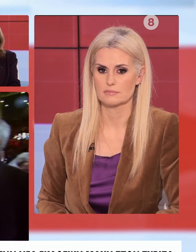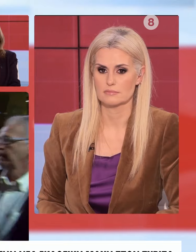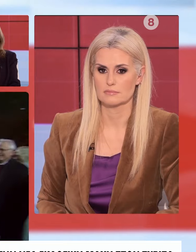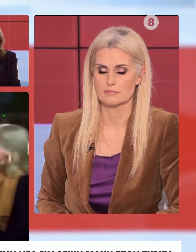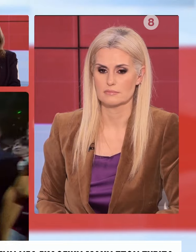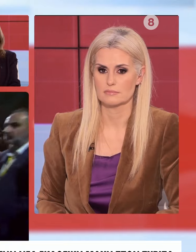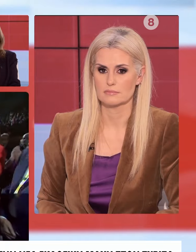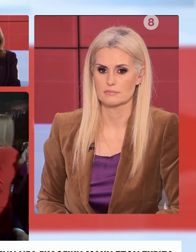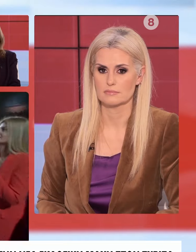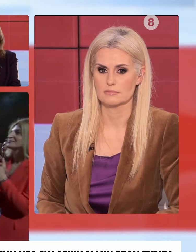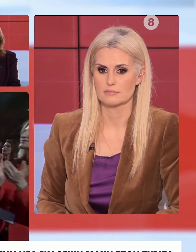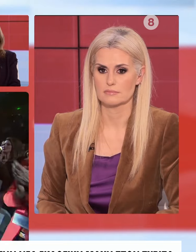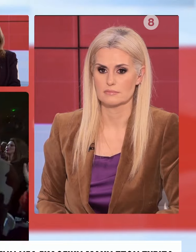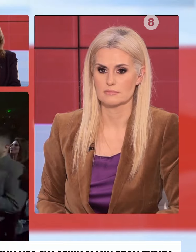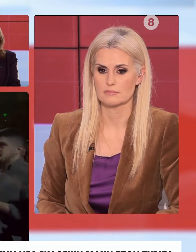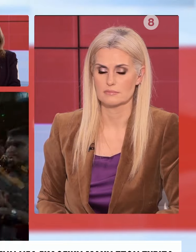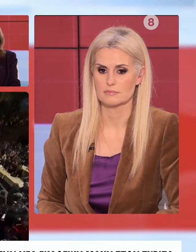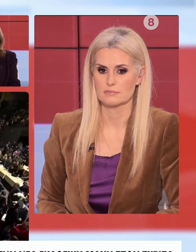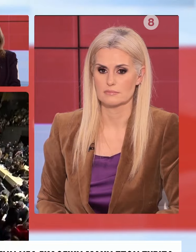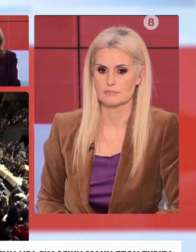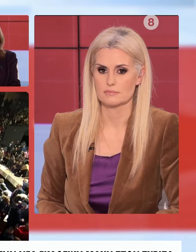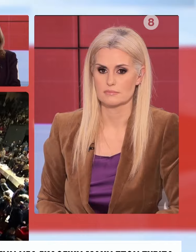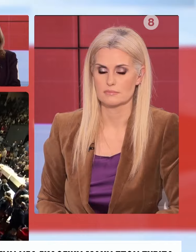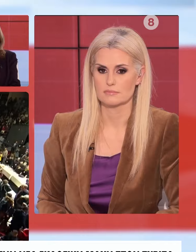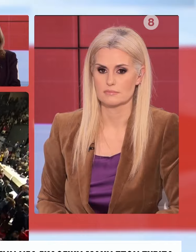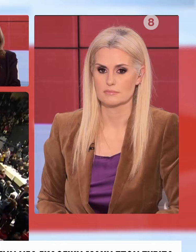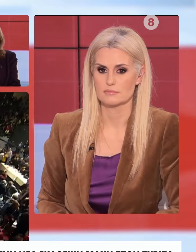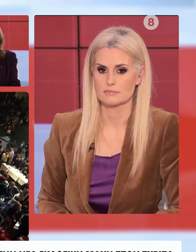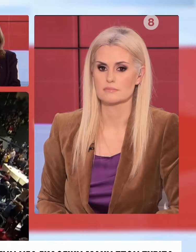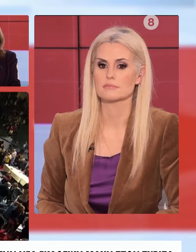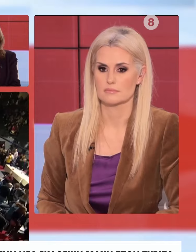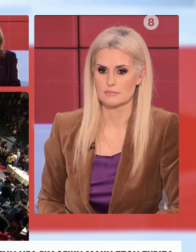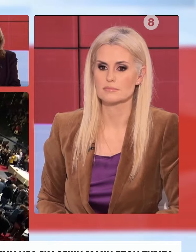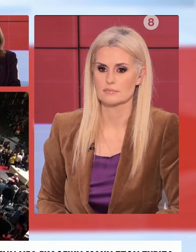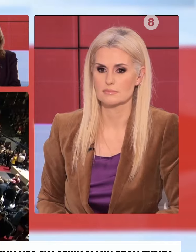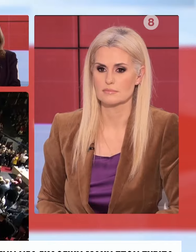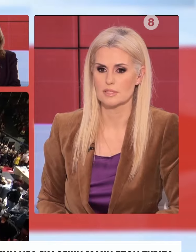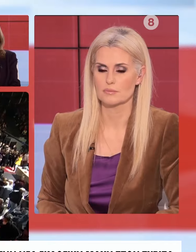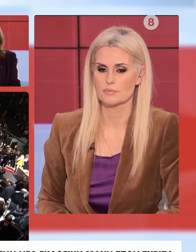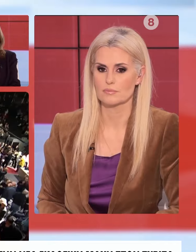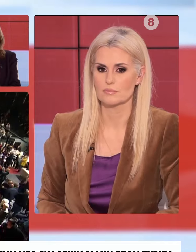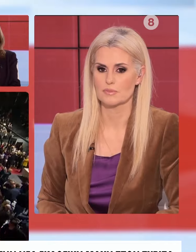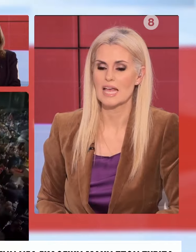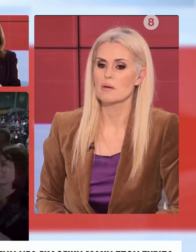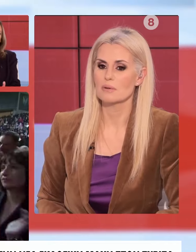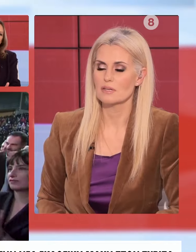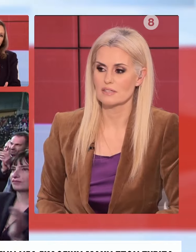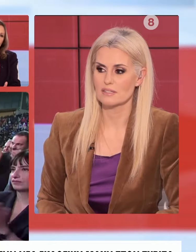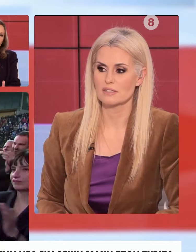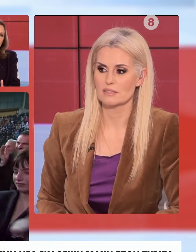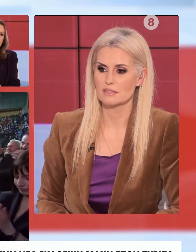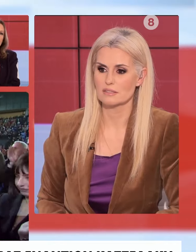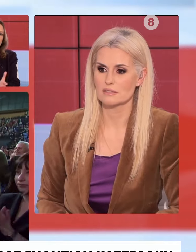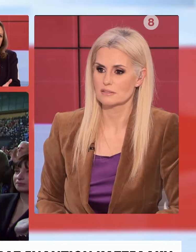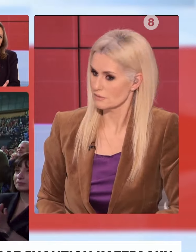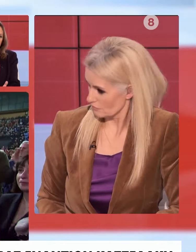Αλλά δεν υπάρχει κάτι πραγματικά σοβαρό. Δηλαδή, με τους δύο είμαστε. Θα είναι μονομαχία μέχρι τελικής πτώσης. Και το πιο λογικό